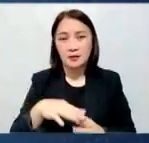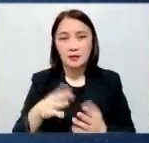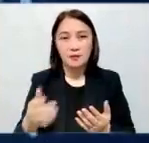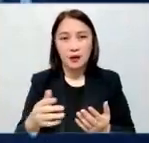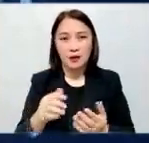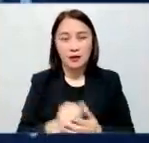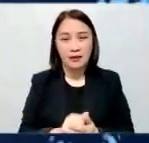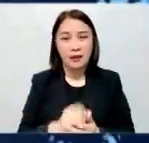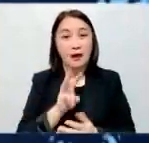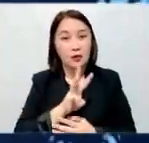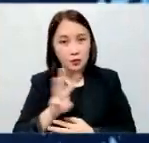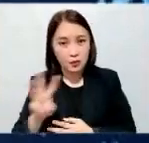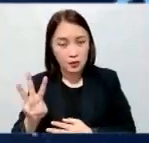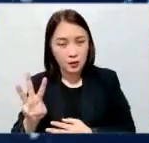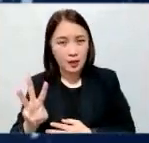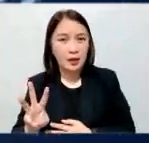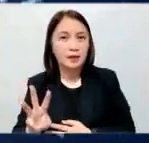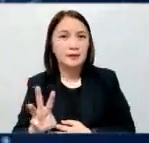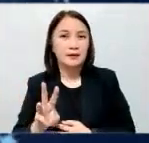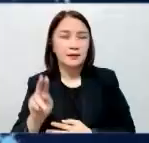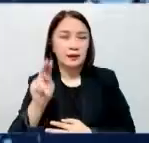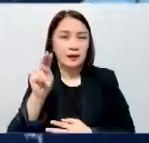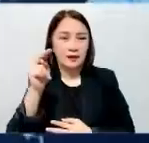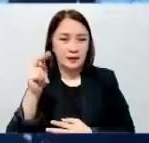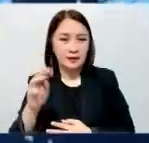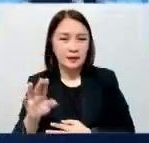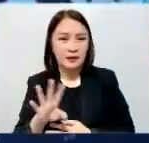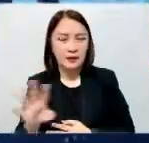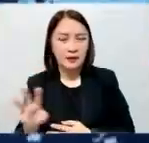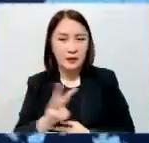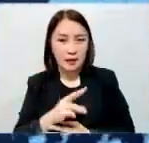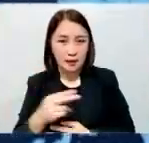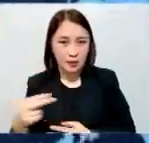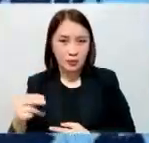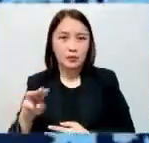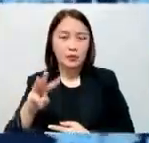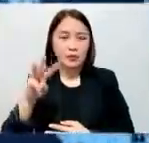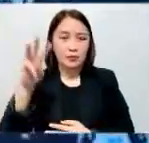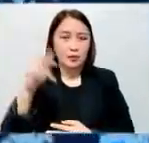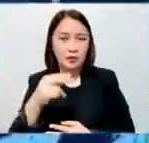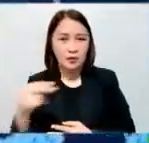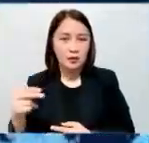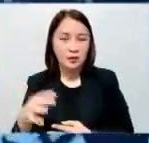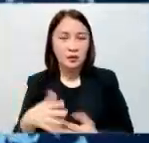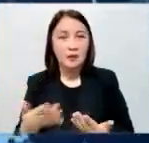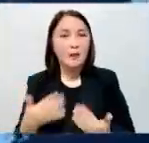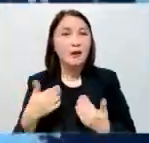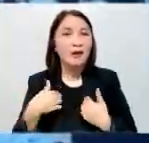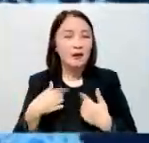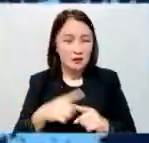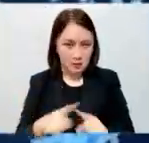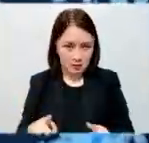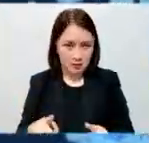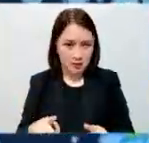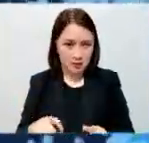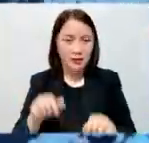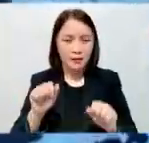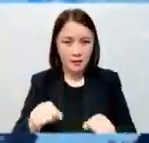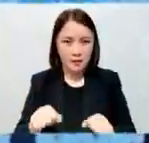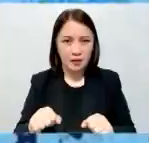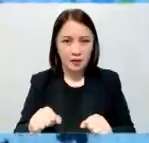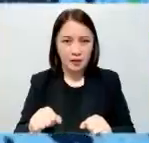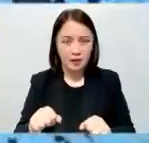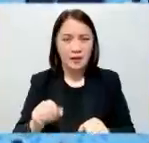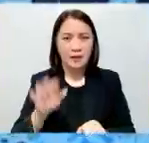hilagang kanduran. Sa forecast ng PAGASA, hindi ito magla-landfall. Pero posibleng mahagit nito ang ilang bahagi ng